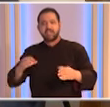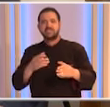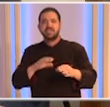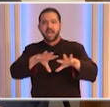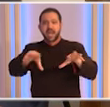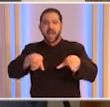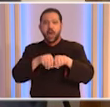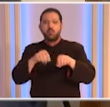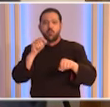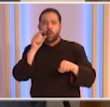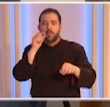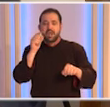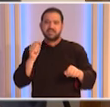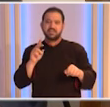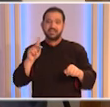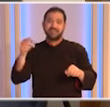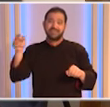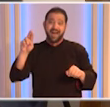mulțească neamul omenesc.